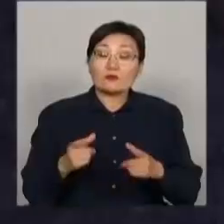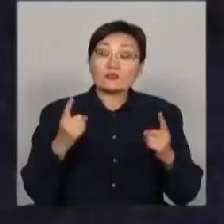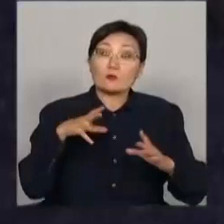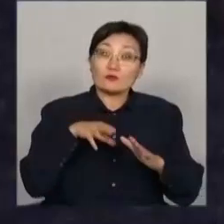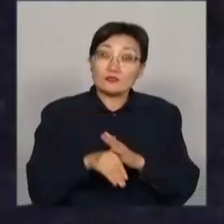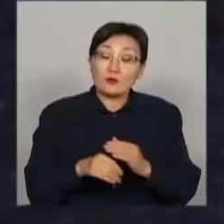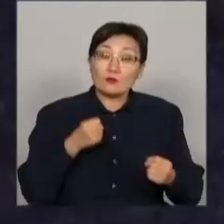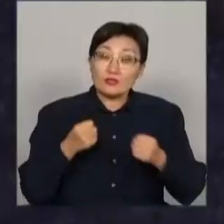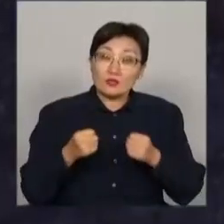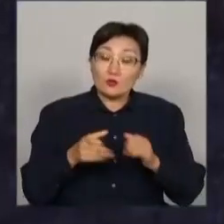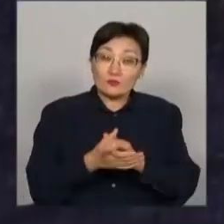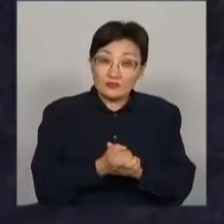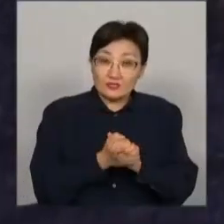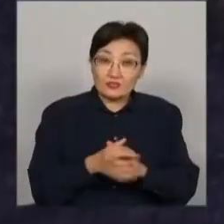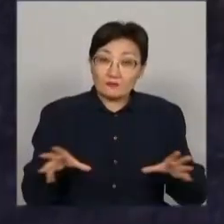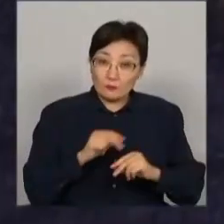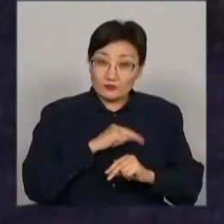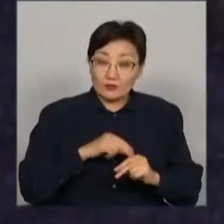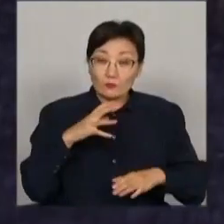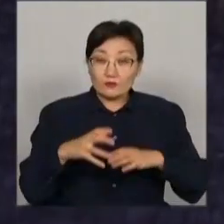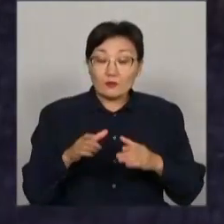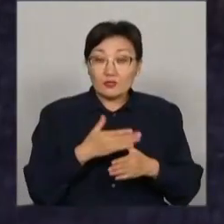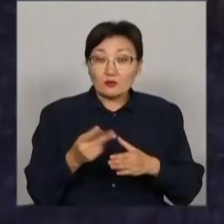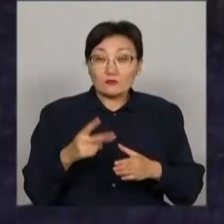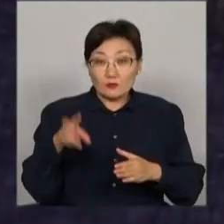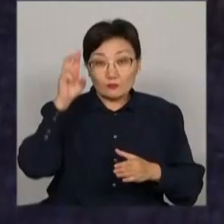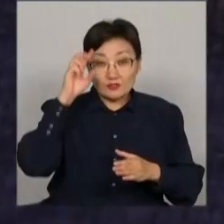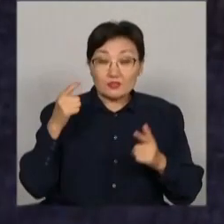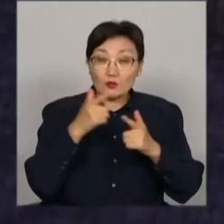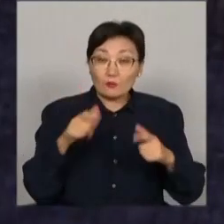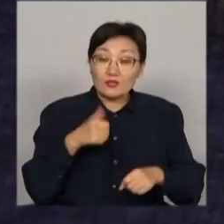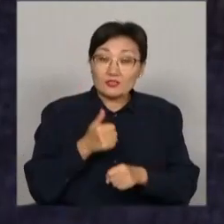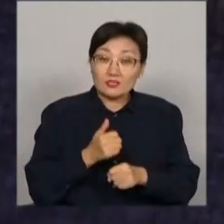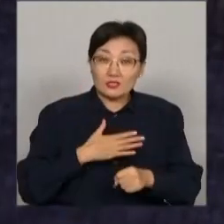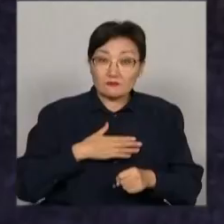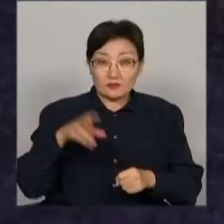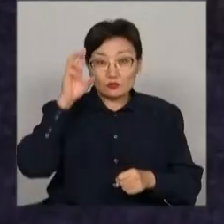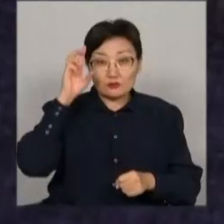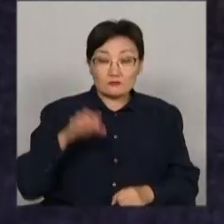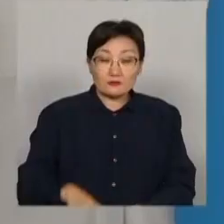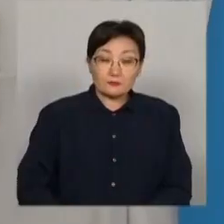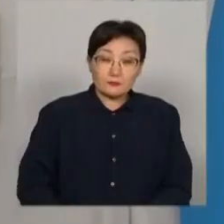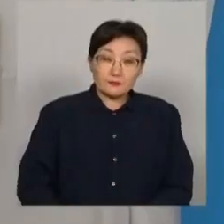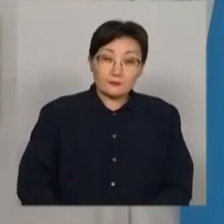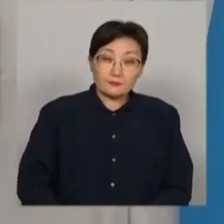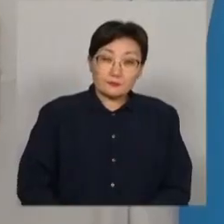вклад в укрепление дружбы и сотрудничества между двумя странами, сообщил глава нашего государства.